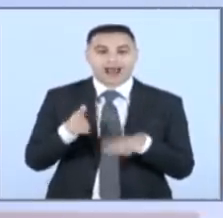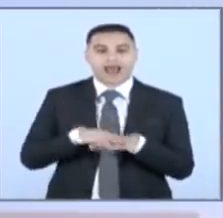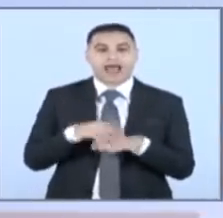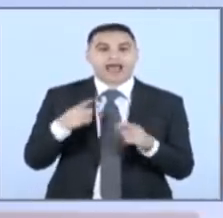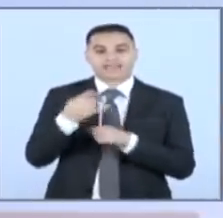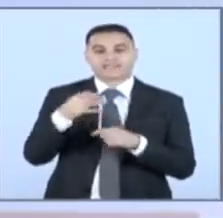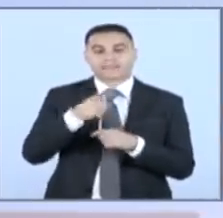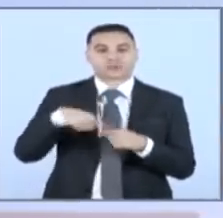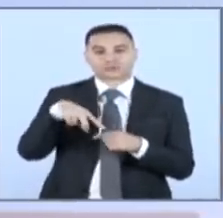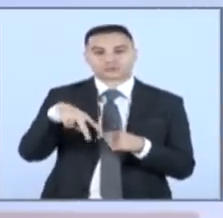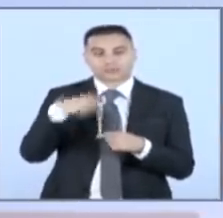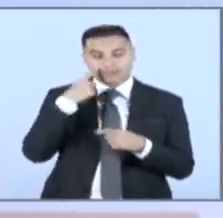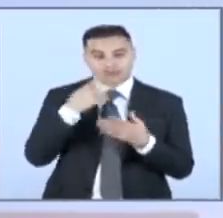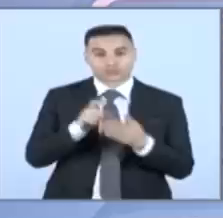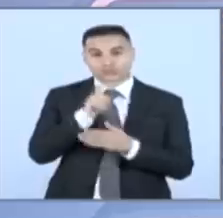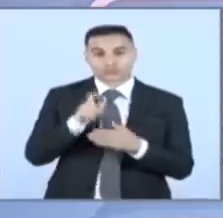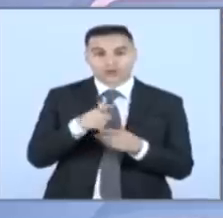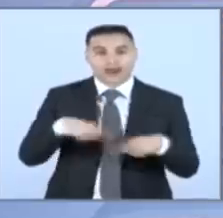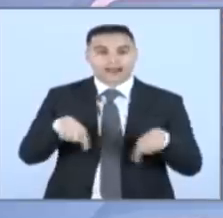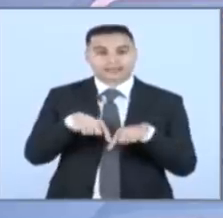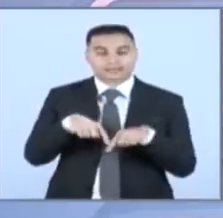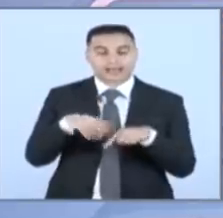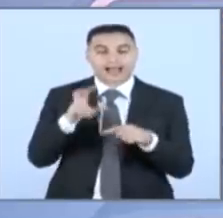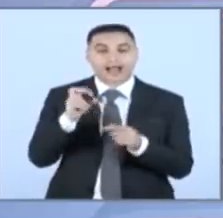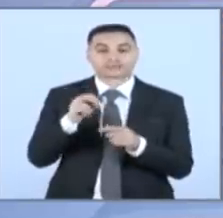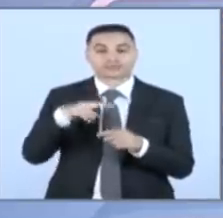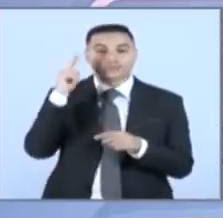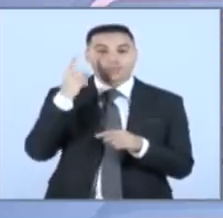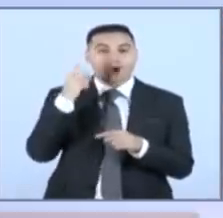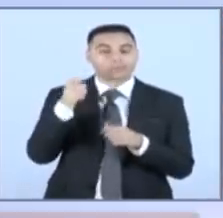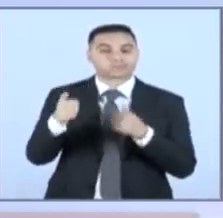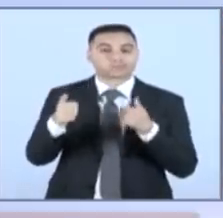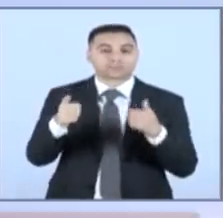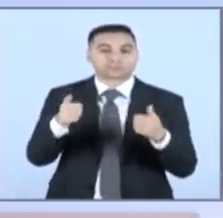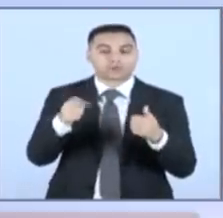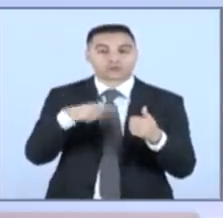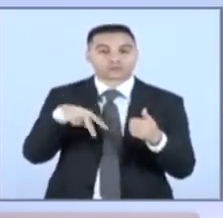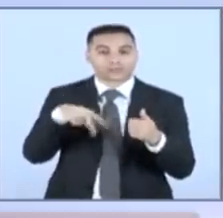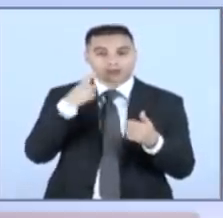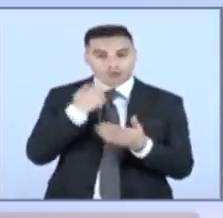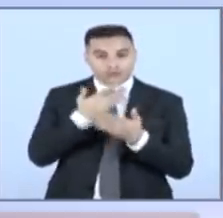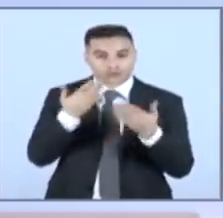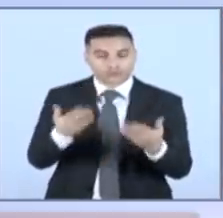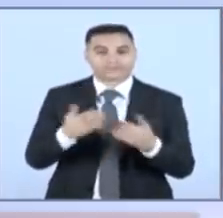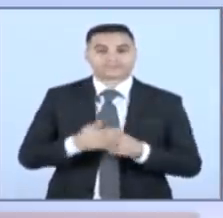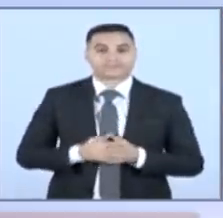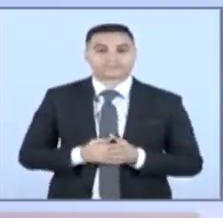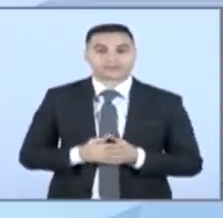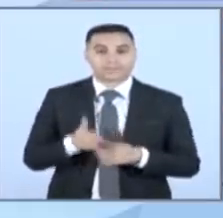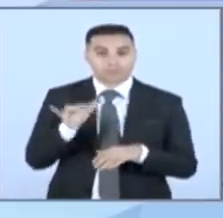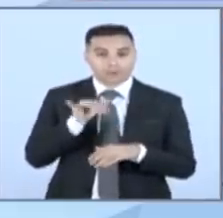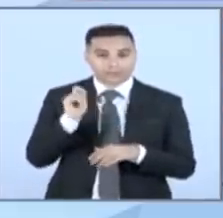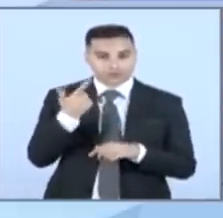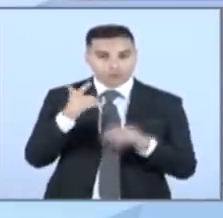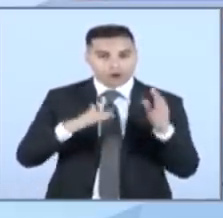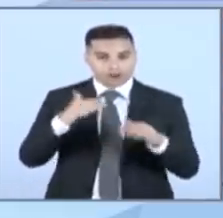هنلعب على الهدف الذهبي. سؤال ب 25 نقطه ليكم انتوا الثمانيه، يعتمد